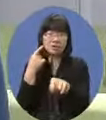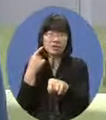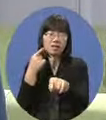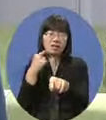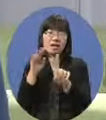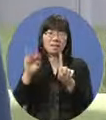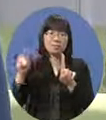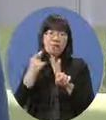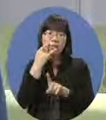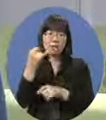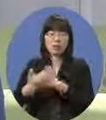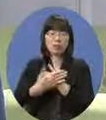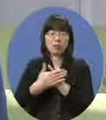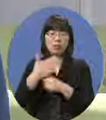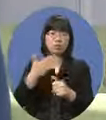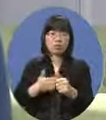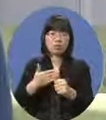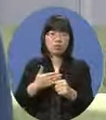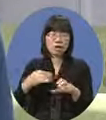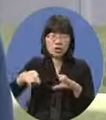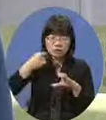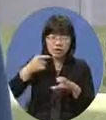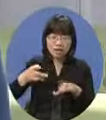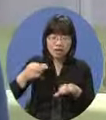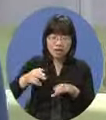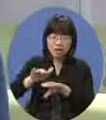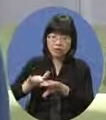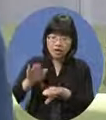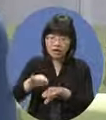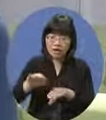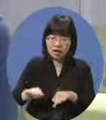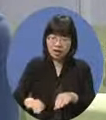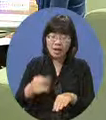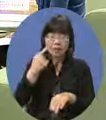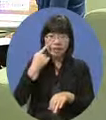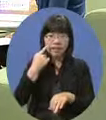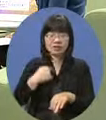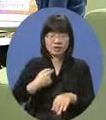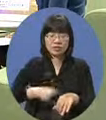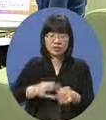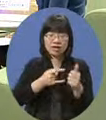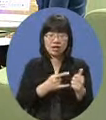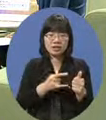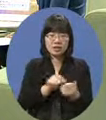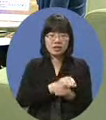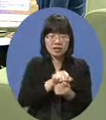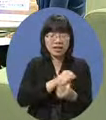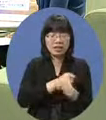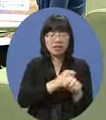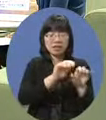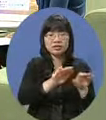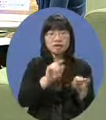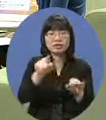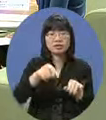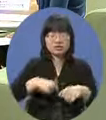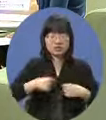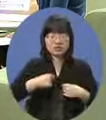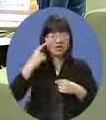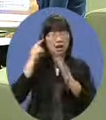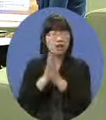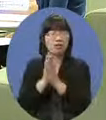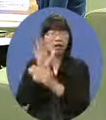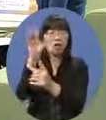엄마 좀 도와줘. 자, 손가락과 젓가락을 좀 놔줄래? 아니, 저희 딸한테 빨래 넣는 거 저는 제가 힘들어서 네 옷은 네가 널어 이렇게 시켰더니